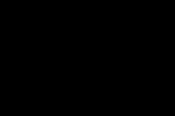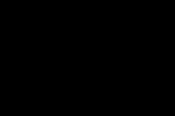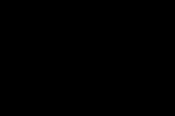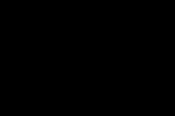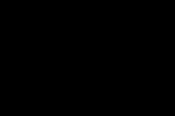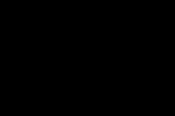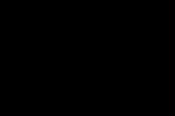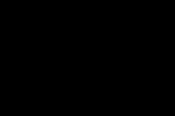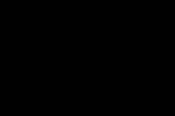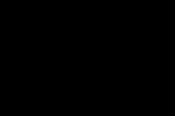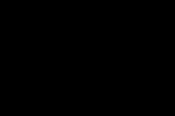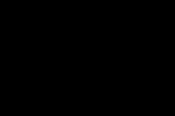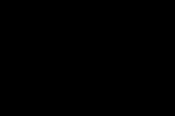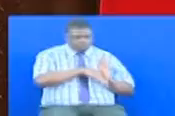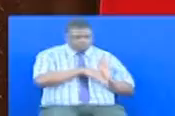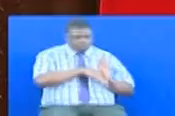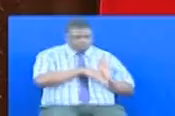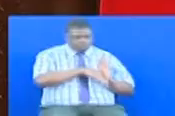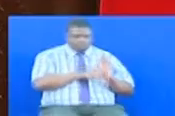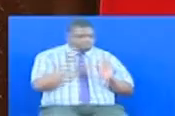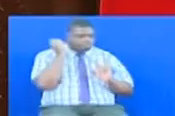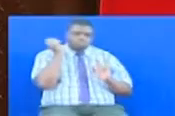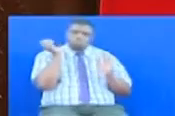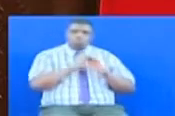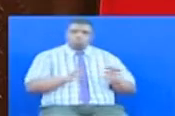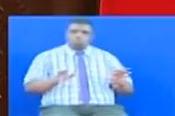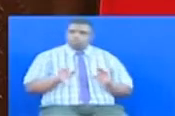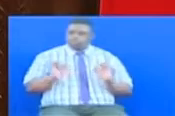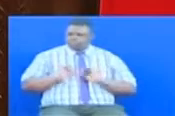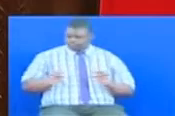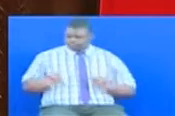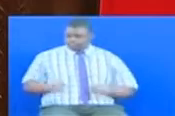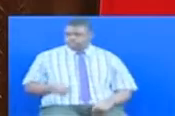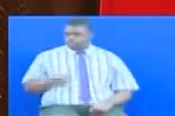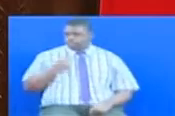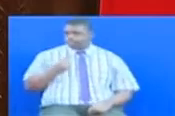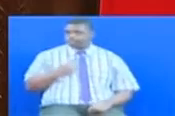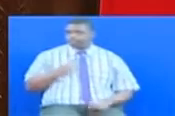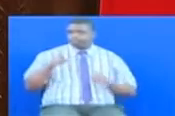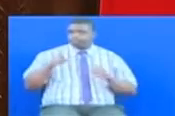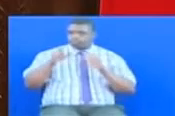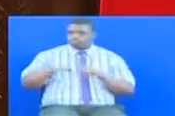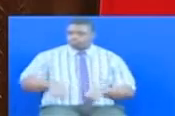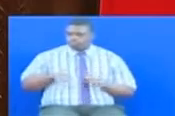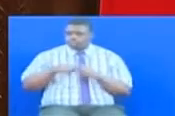lakini hujakamilisha taratibu zote. Na ndio maana sasa hivi tunasema umiliki